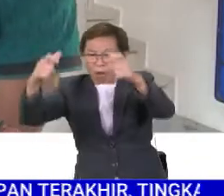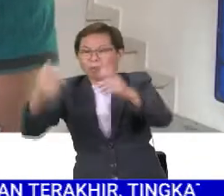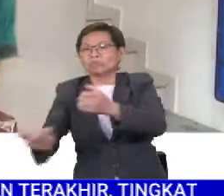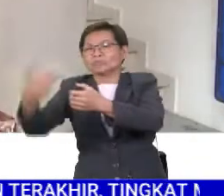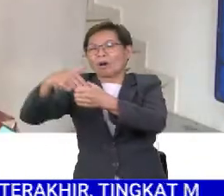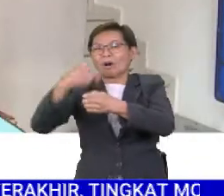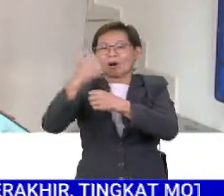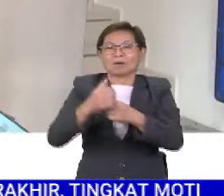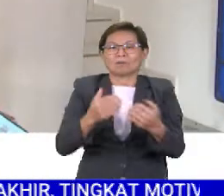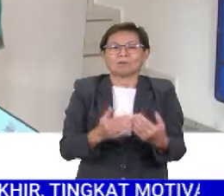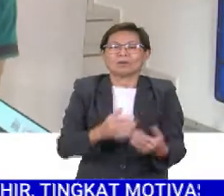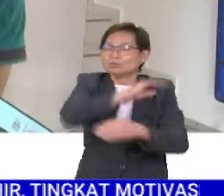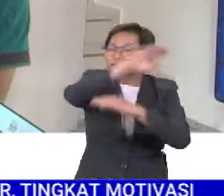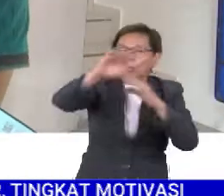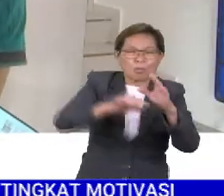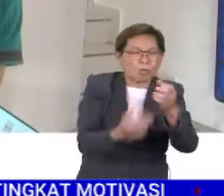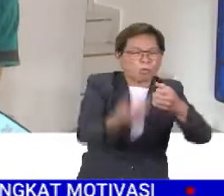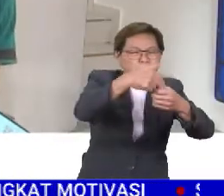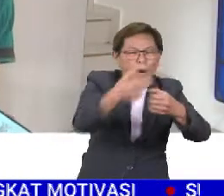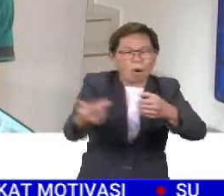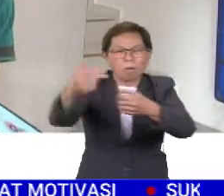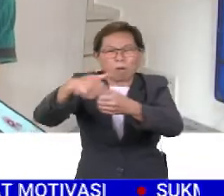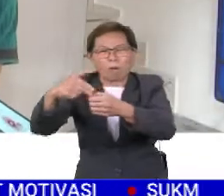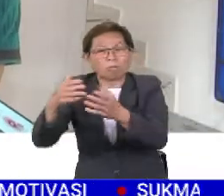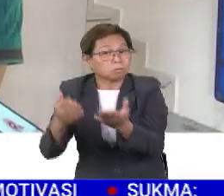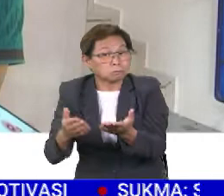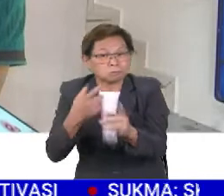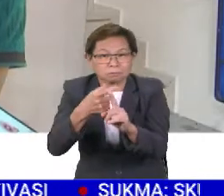daripada tahun-tahun lepas. Semua mengambil bahagian dan dari segi